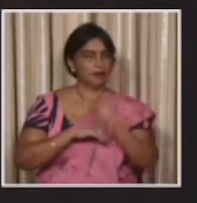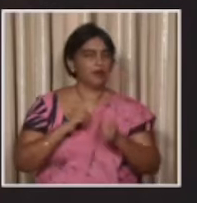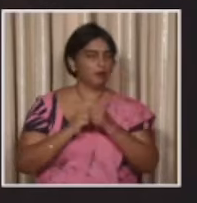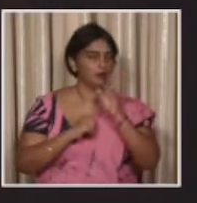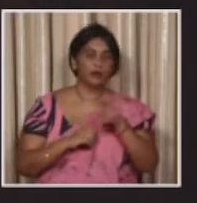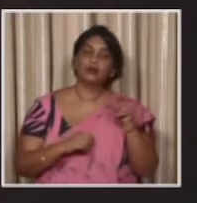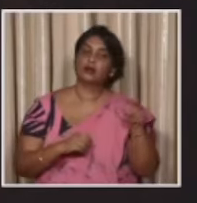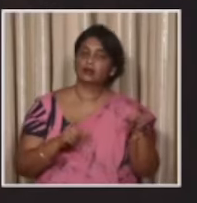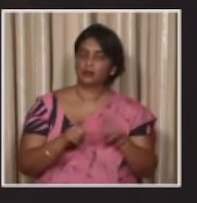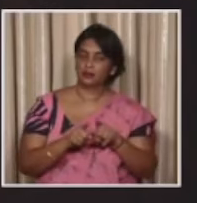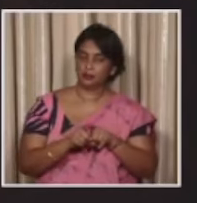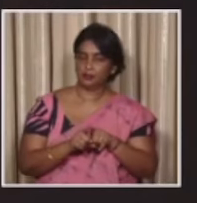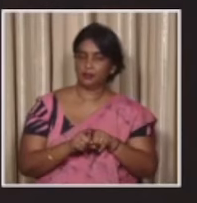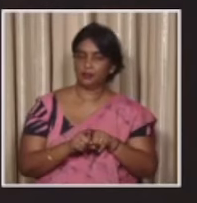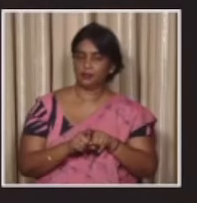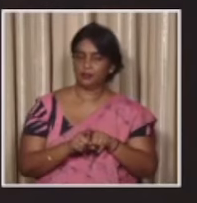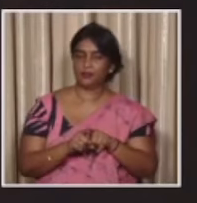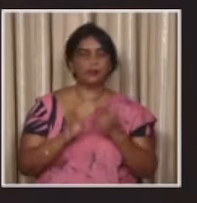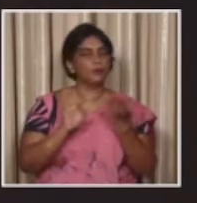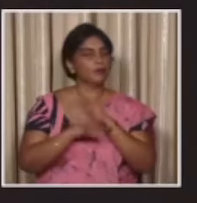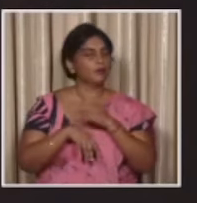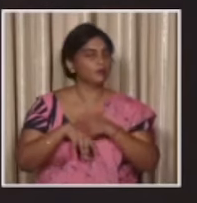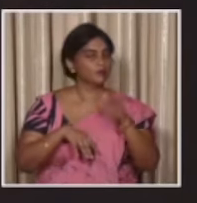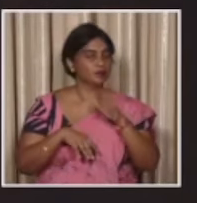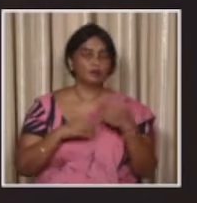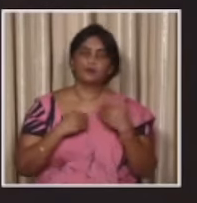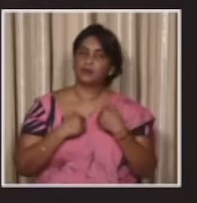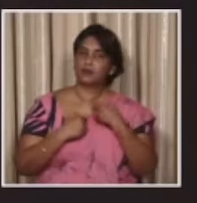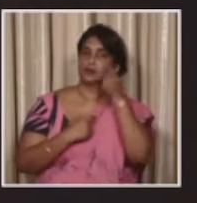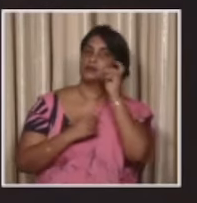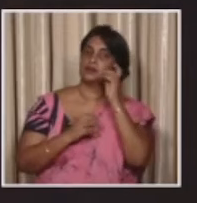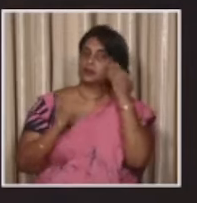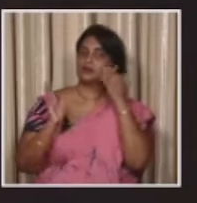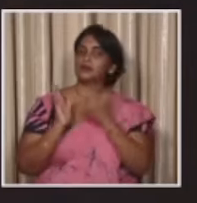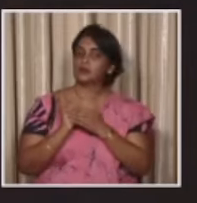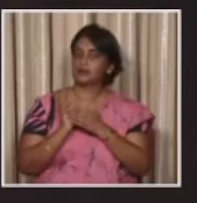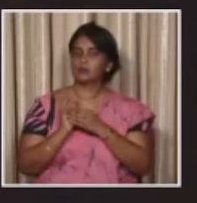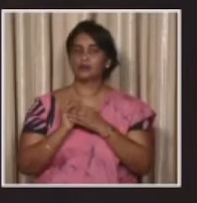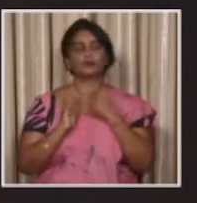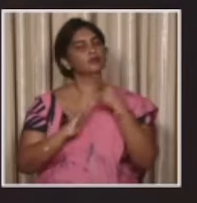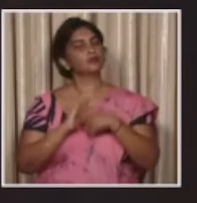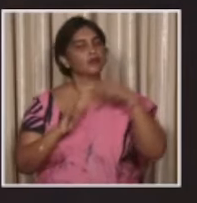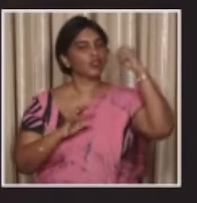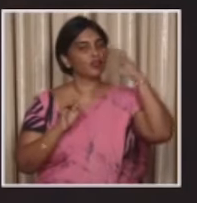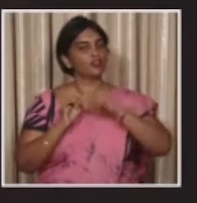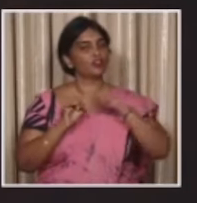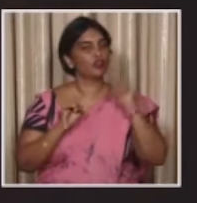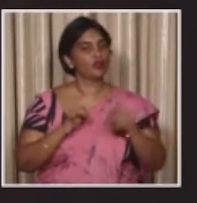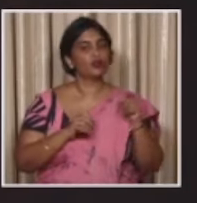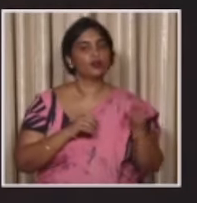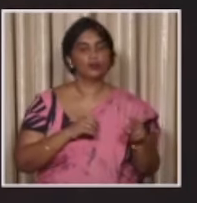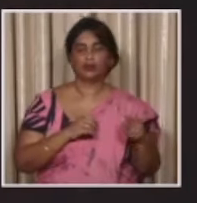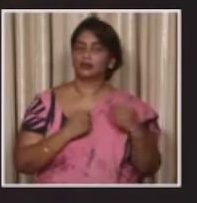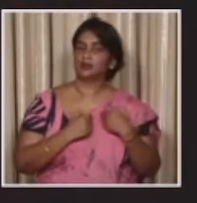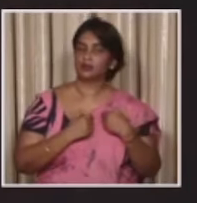වුණා. ඒ වගේම තමයි පහුගිය කාලය පුරාවට අපිට නිරීක්ෂණය කරපු කාරණානුව ලංකා විදුලි බල මණ්ඩලය